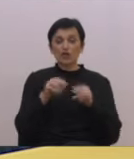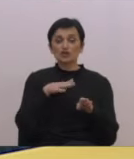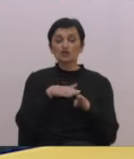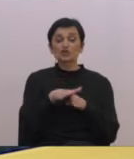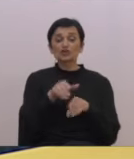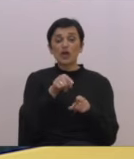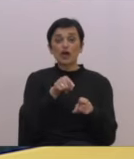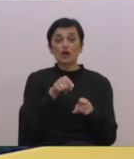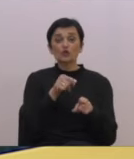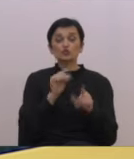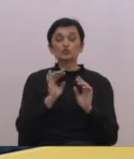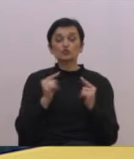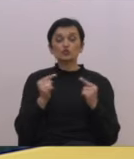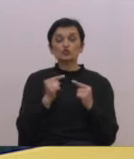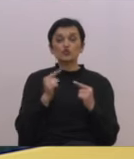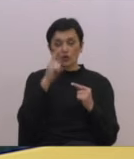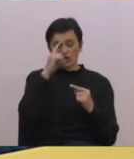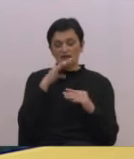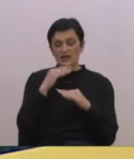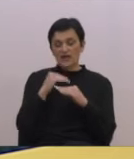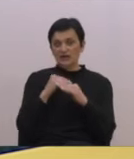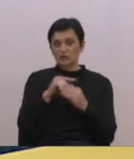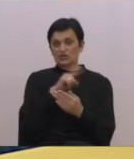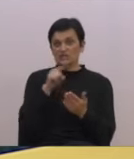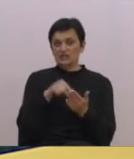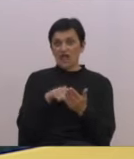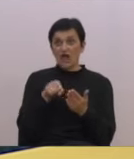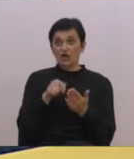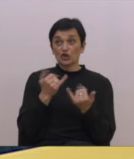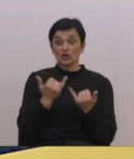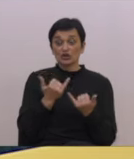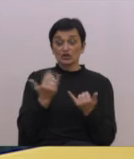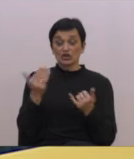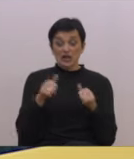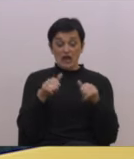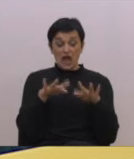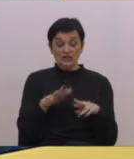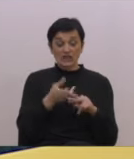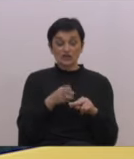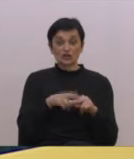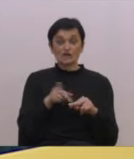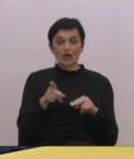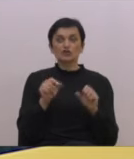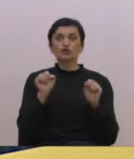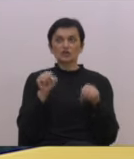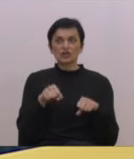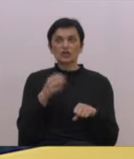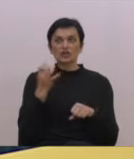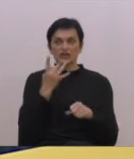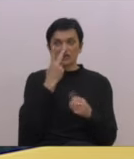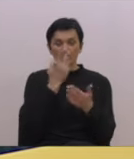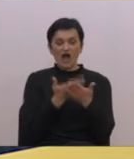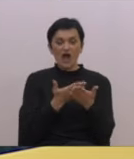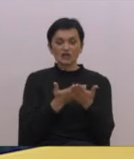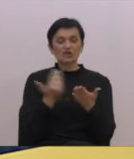არის სწორედ გენდერული საკითხი. და თქვენ ახლა ამ გადაწყვეტილებით შეძელი და კიდევ ერთხელ ანახეთ, რომ